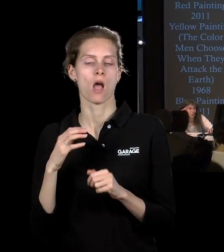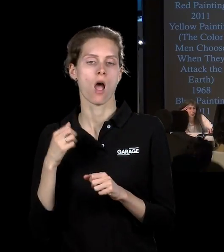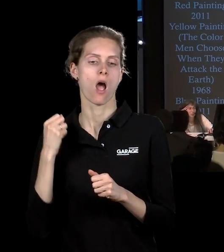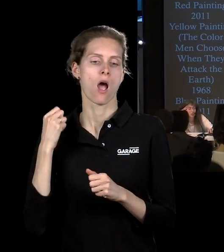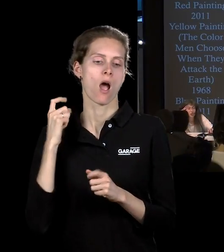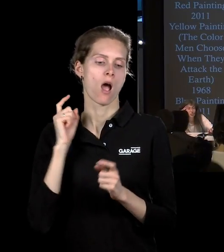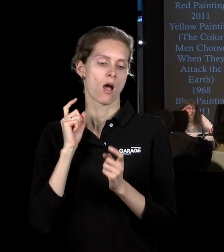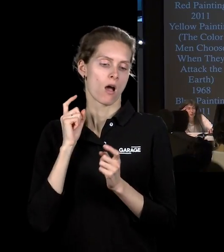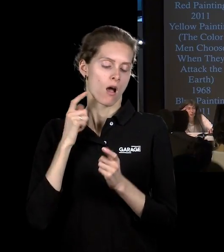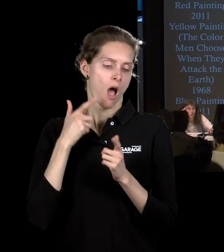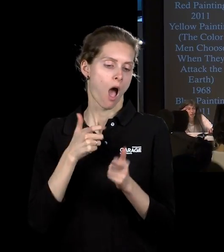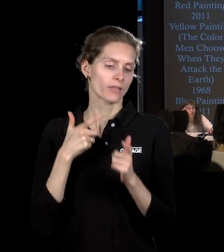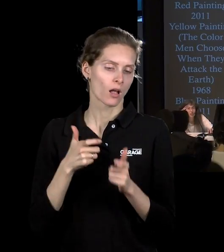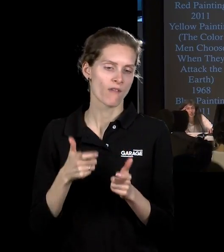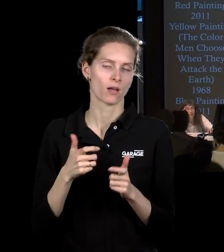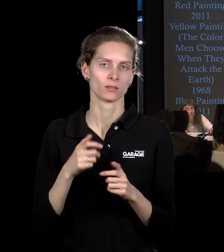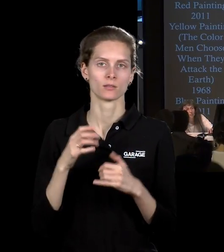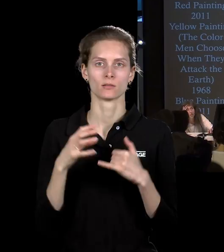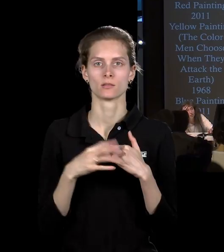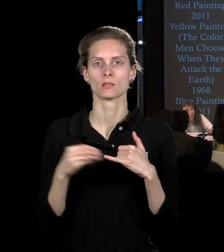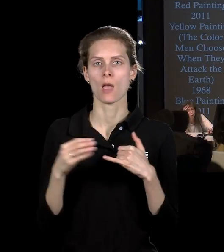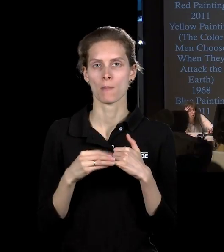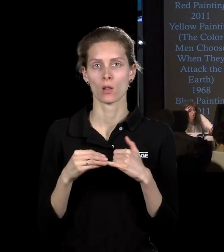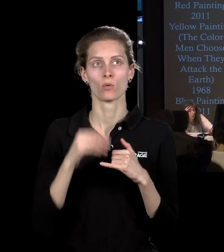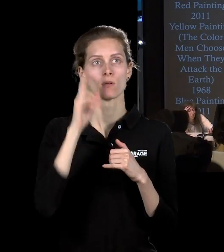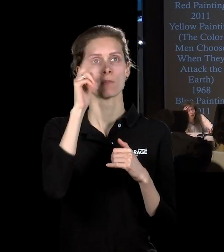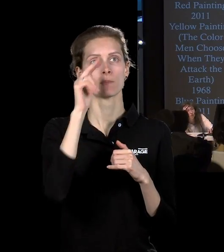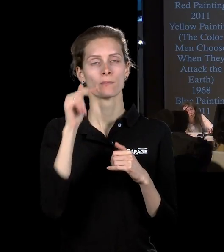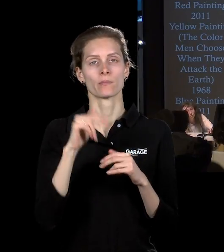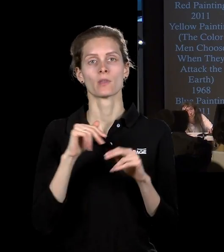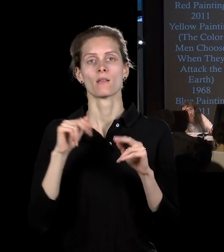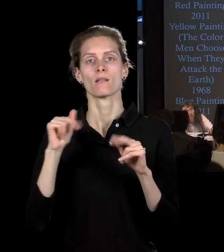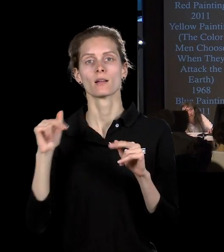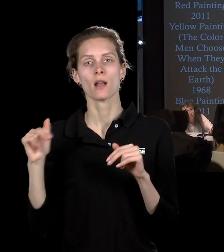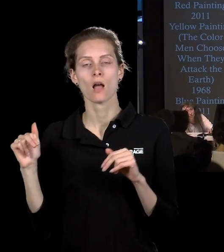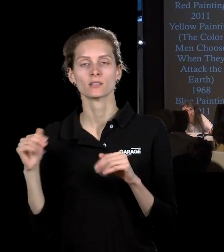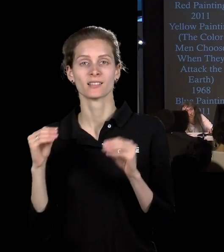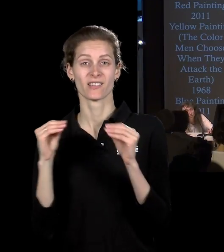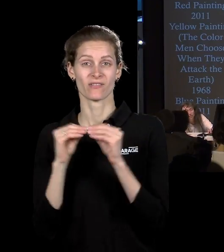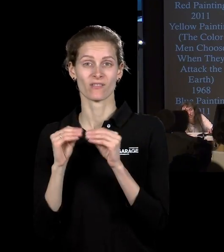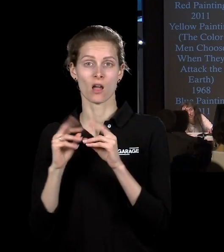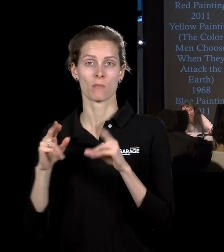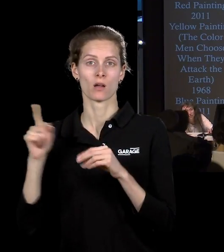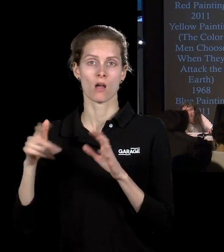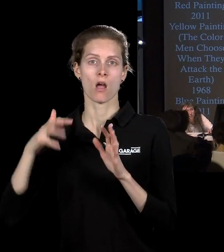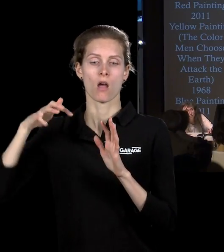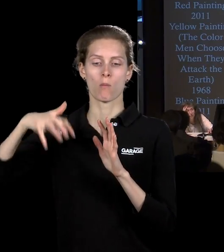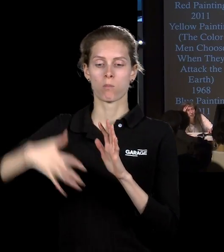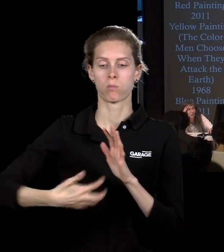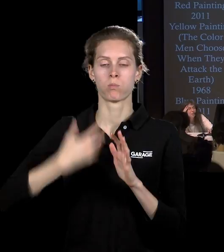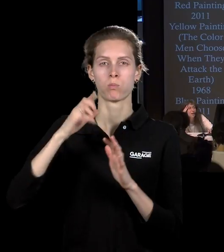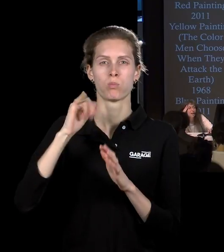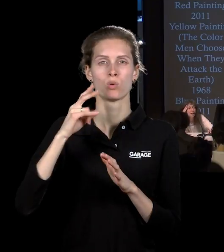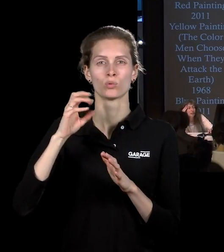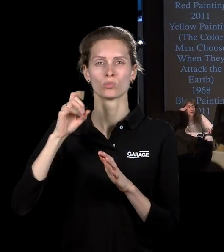понятно, потому что выкрашено это полотно, или написано, вернее, покрашено той же краской, которую красят бульдозеры, вот эти самые бульдозеры, которые завораживали Олтора